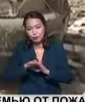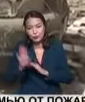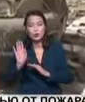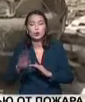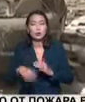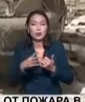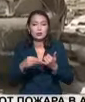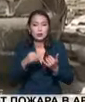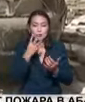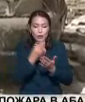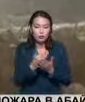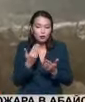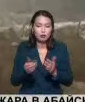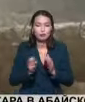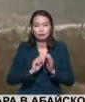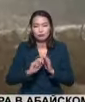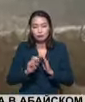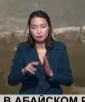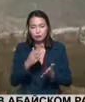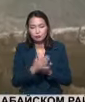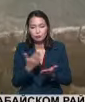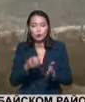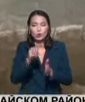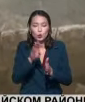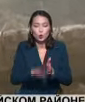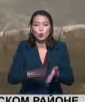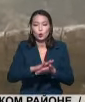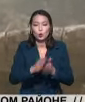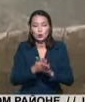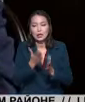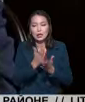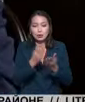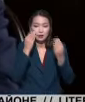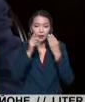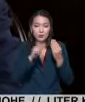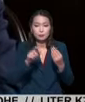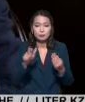а урожай неубранным. Это еще больше усугубило ситуацию, говорят эксперты.